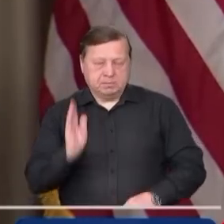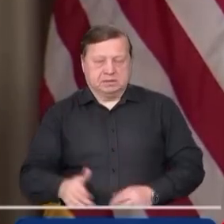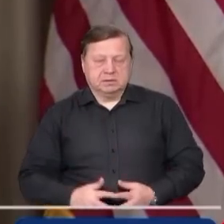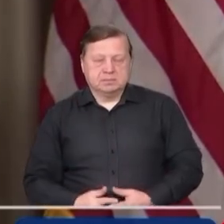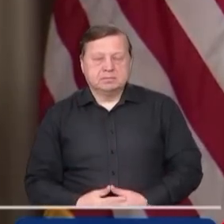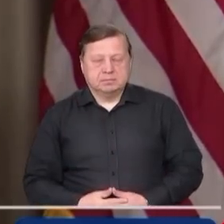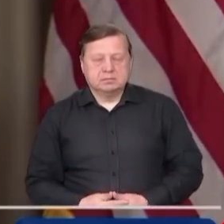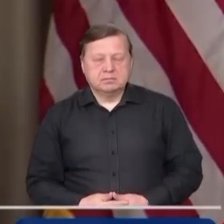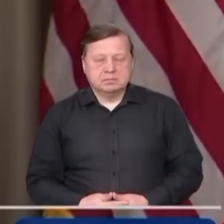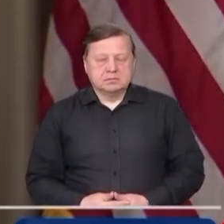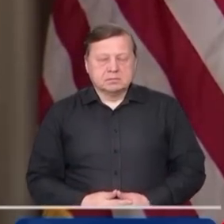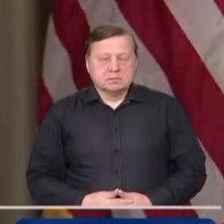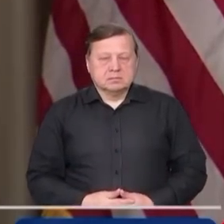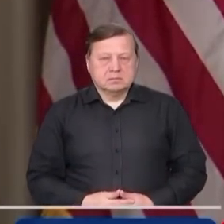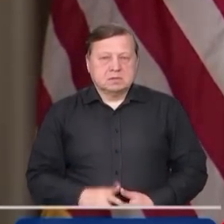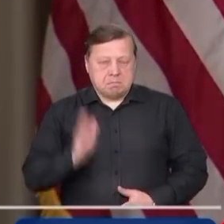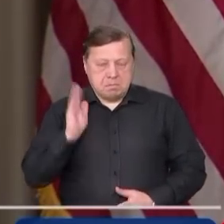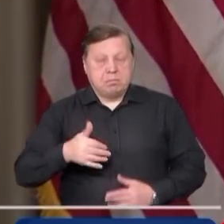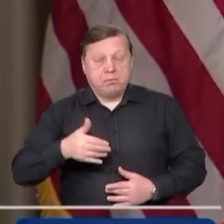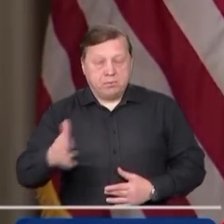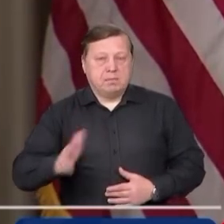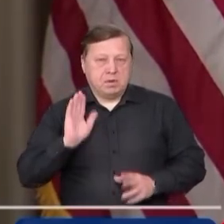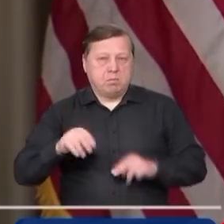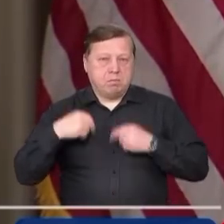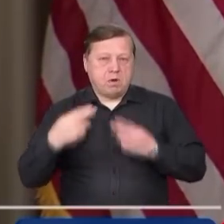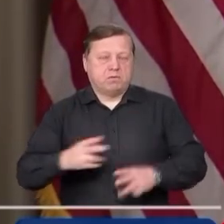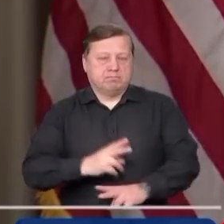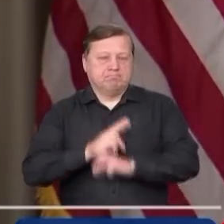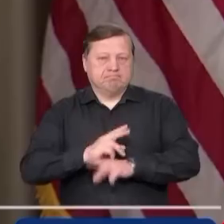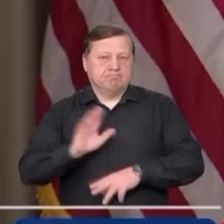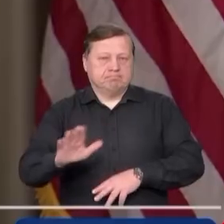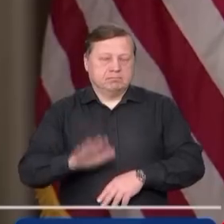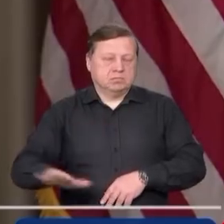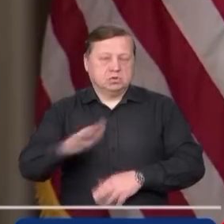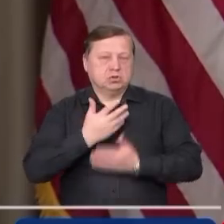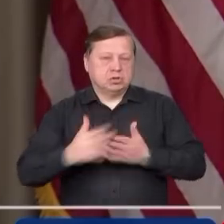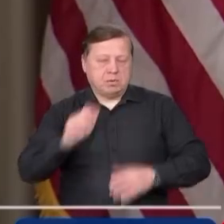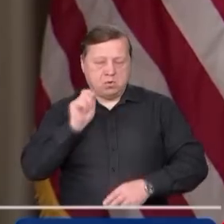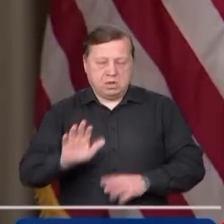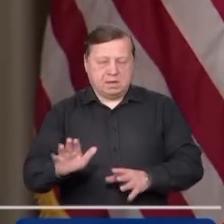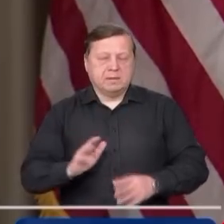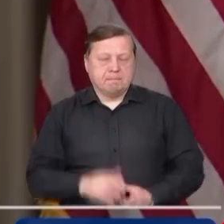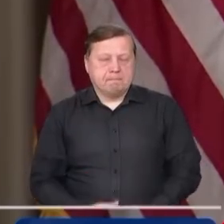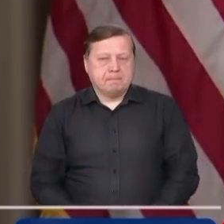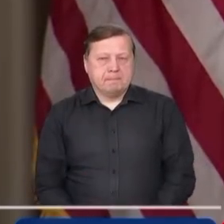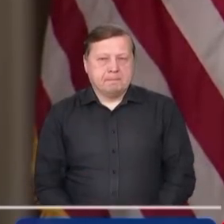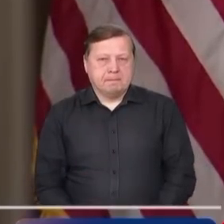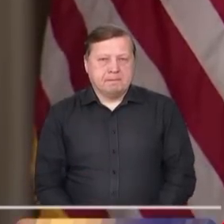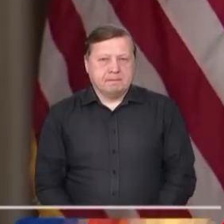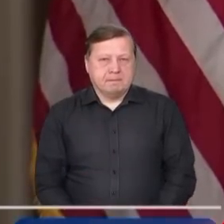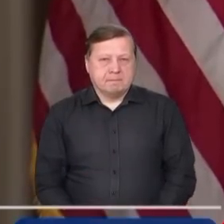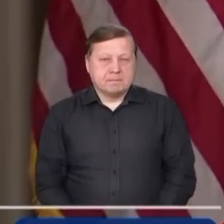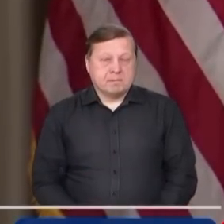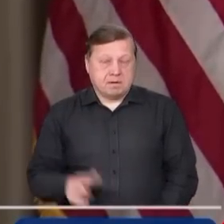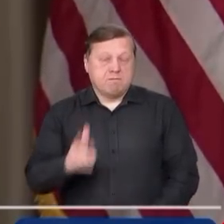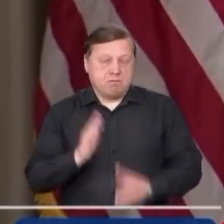i że doprowadzi to do przywrócenia suwerenności terytorialnej Ukrainy. Tak się kończą